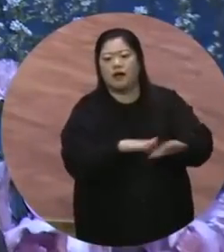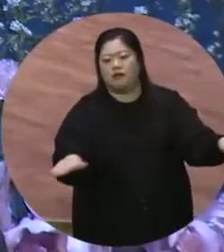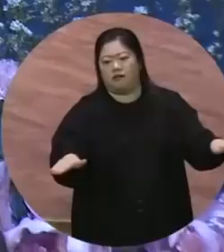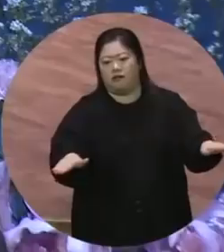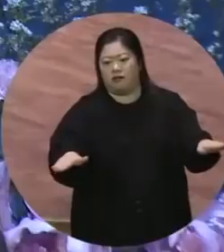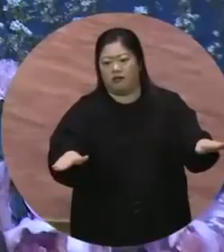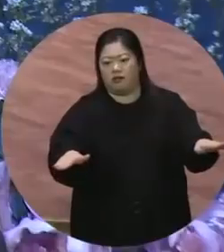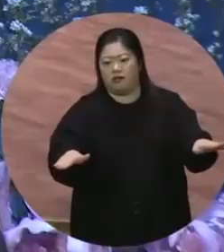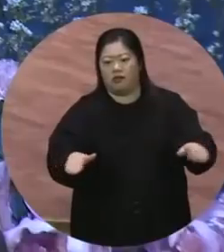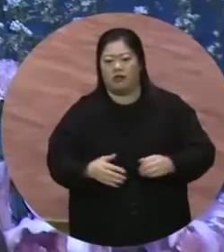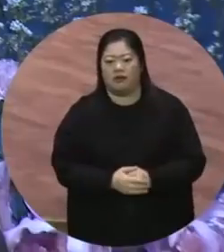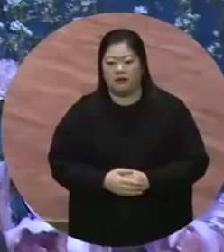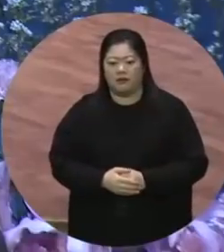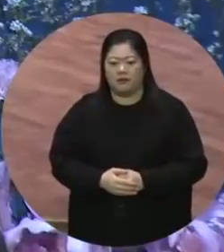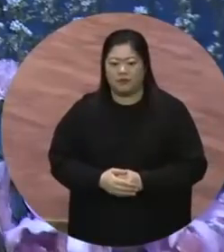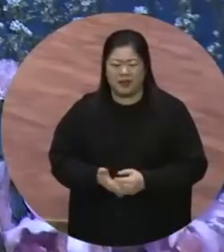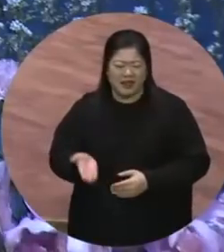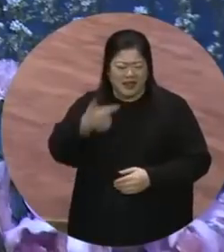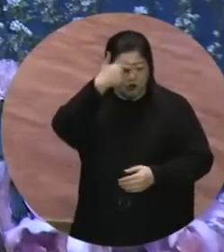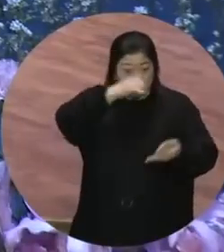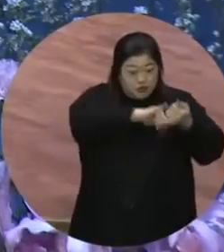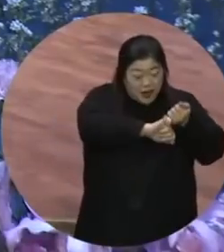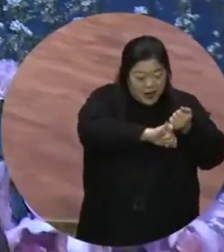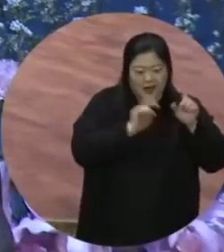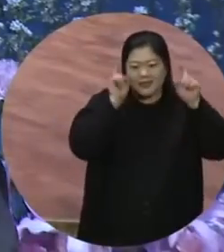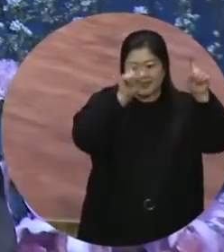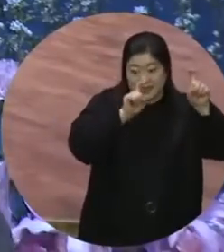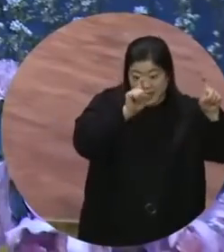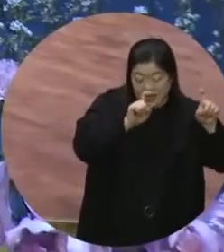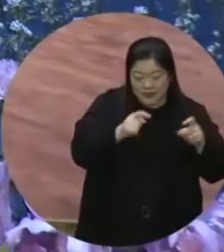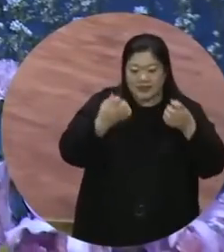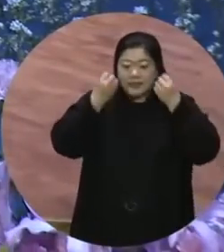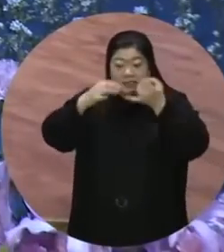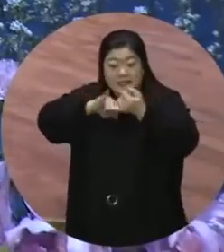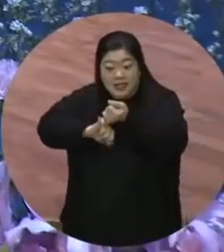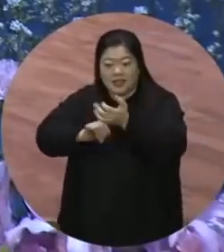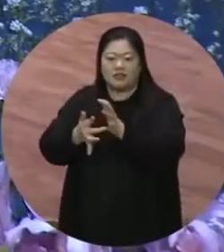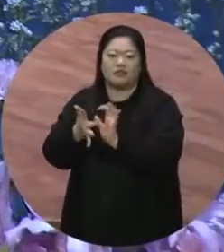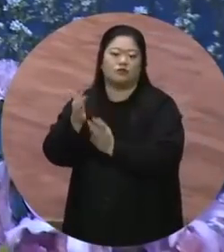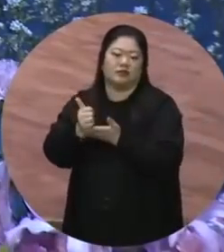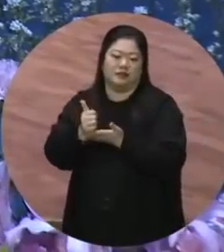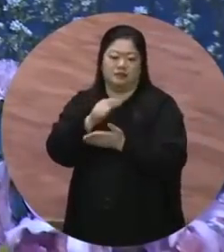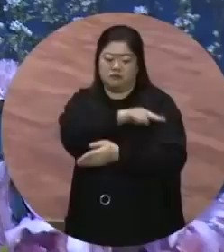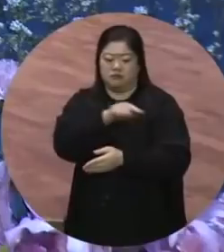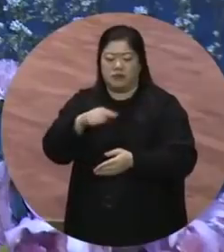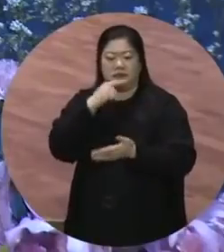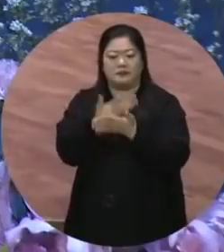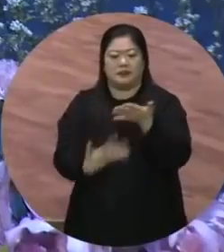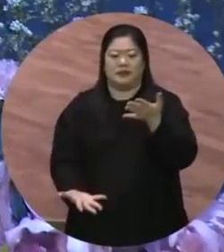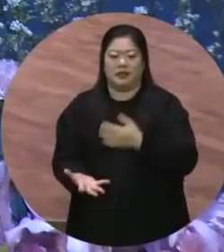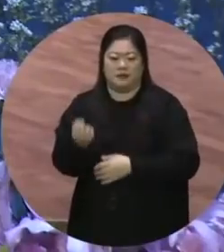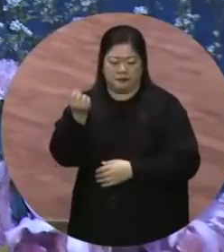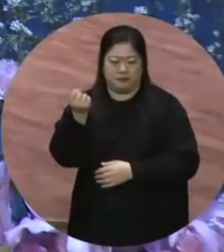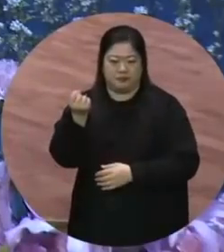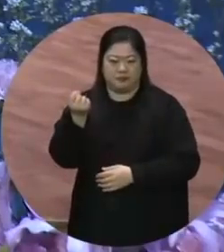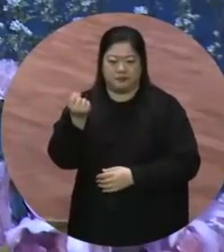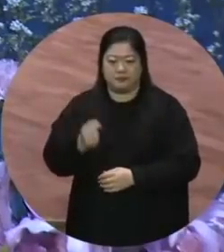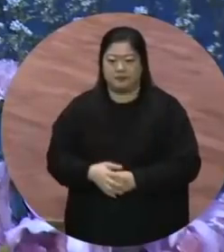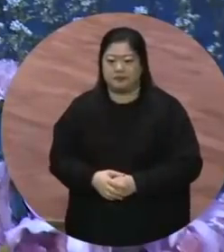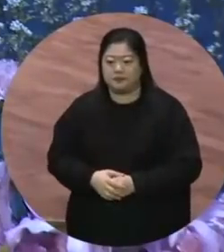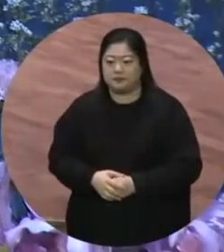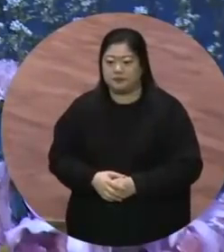피를 흘려서 어린 양이 되어서 그렇게 속죄의 피를 흘려 주셨습니다. 그리고 참